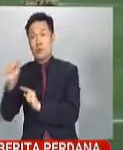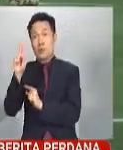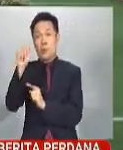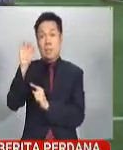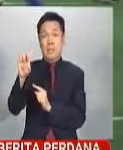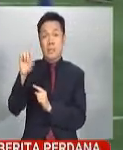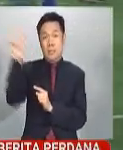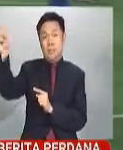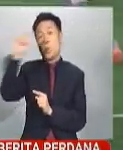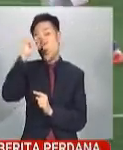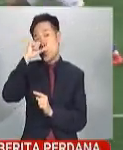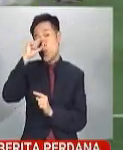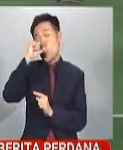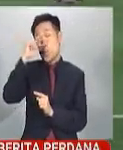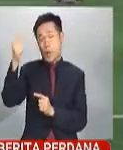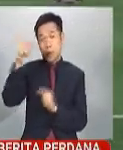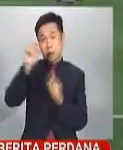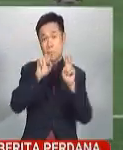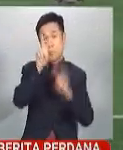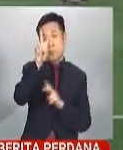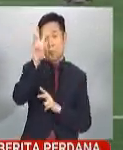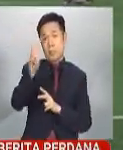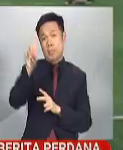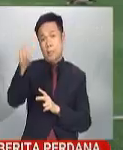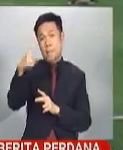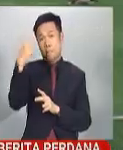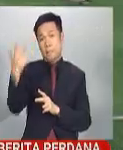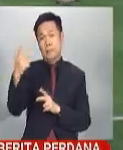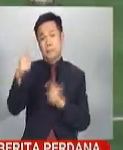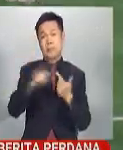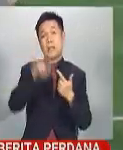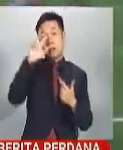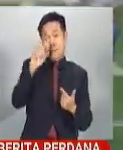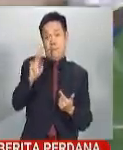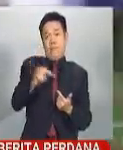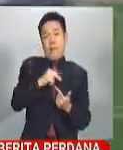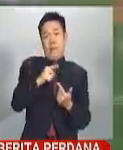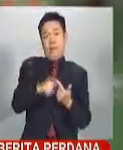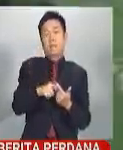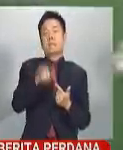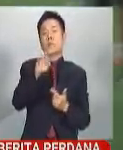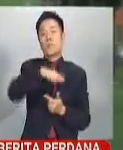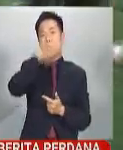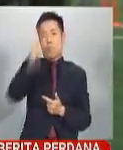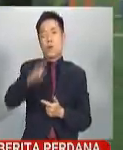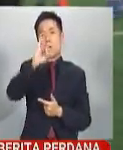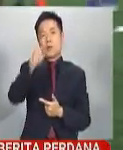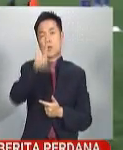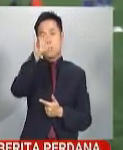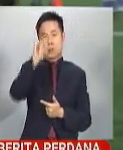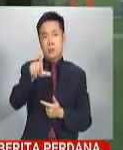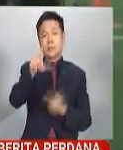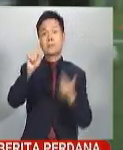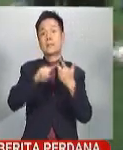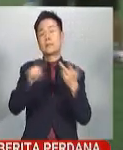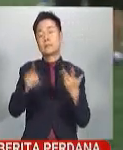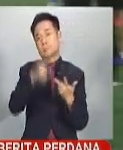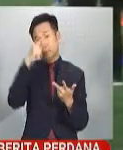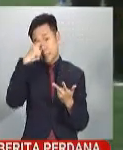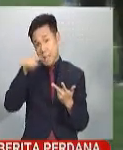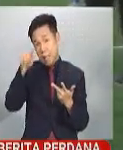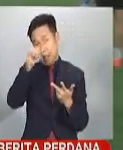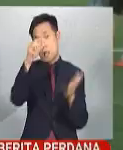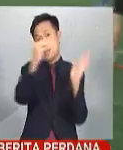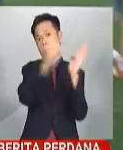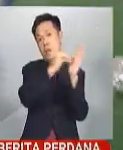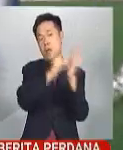berlangsung di Dubai pada 26 Mac ini, serta aksi bertemu Vietnam di Bukit Jalil pada 31 Mac dan bertemu Thailand di Bangkok